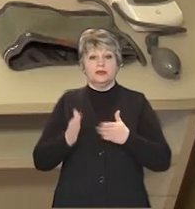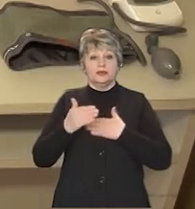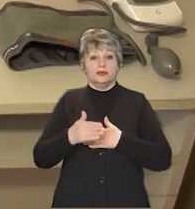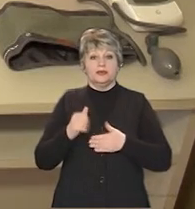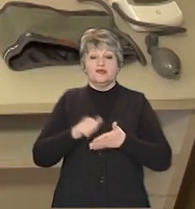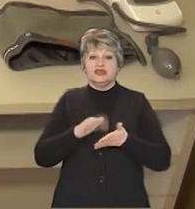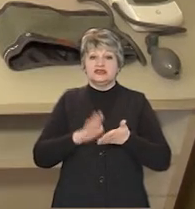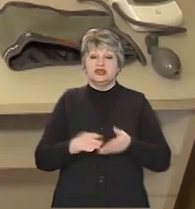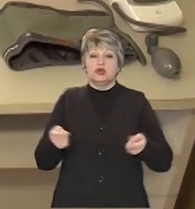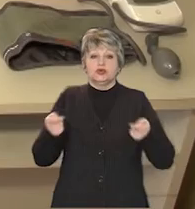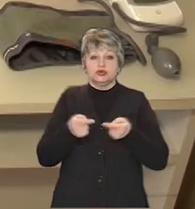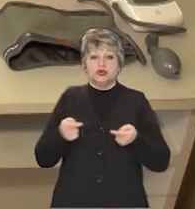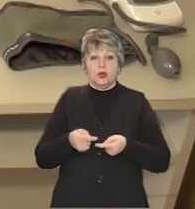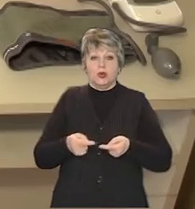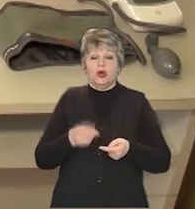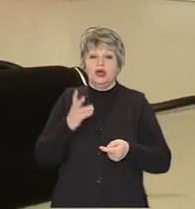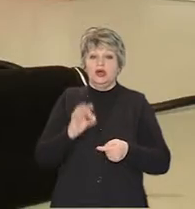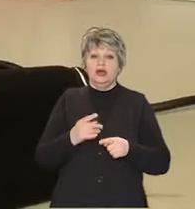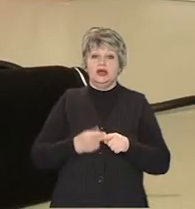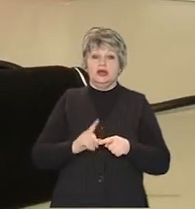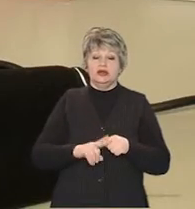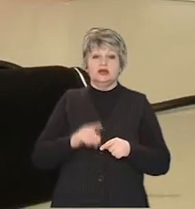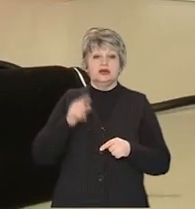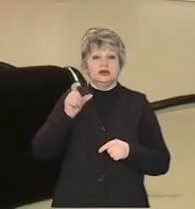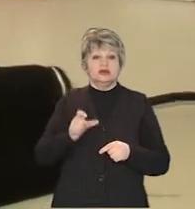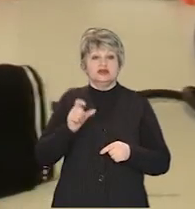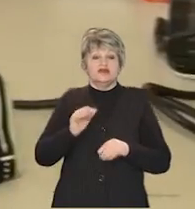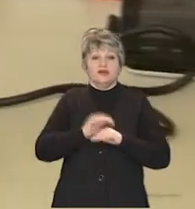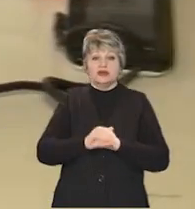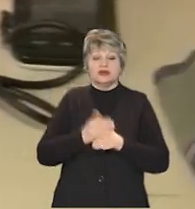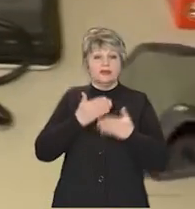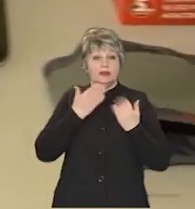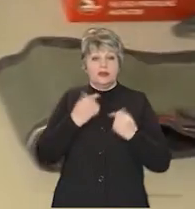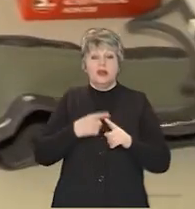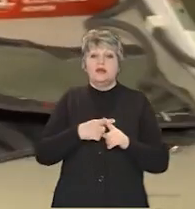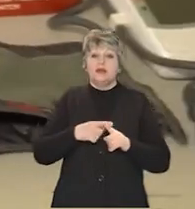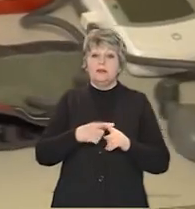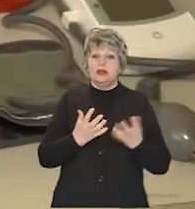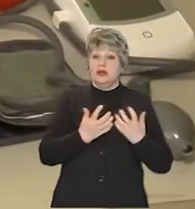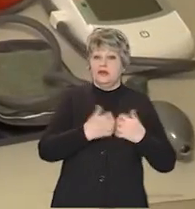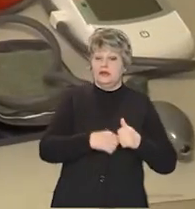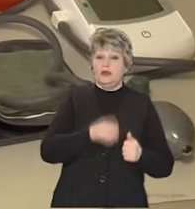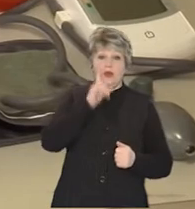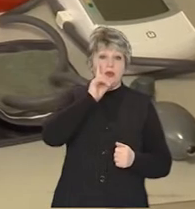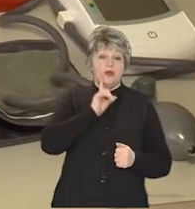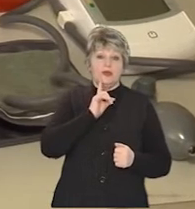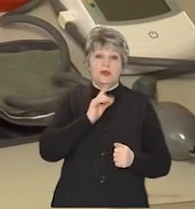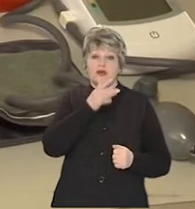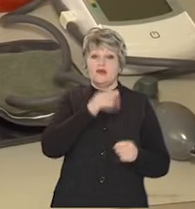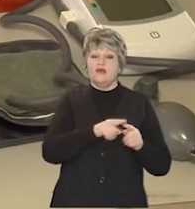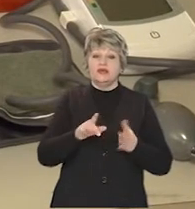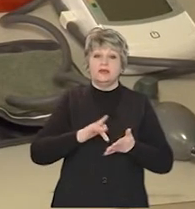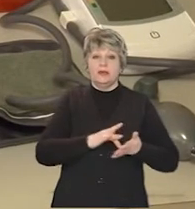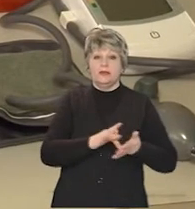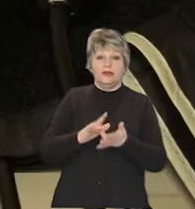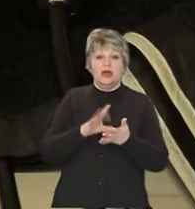тонометри відзначаються точністю виміру, адже людський фактор тут відсутній. Напівавтоматичний прилад зручний у використанні під